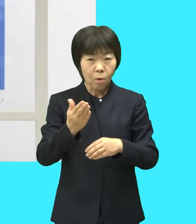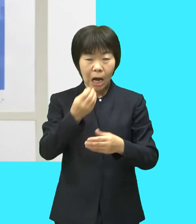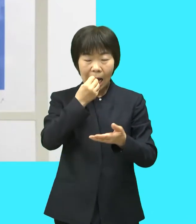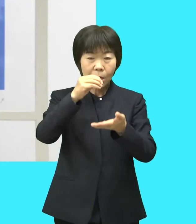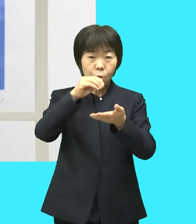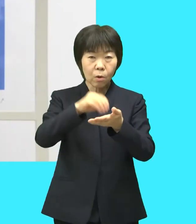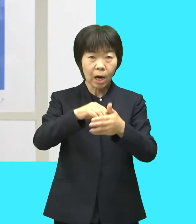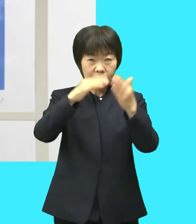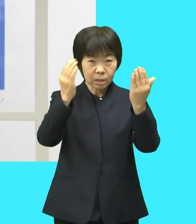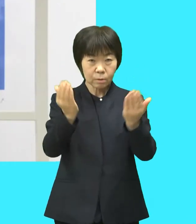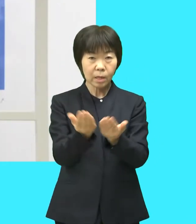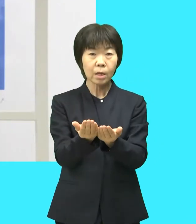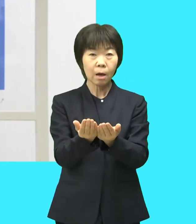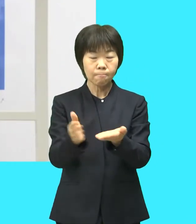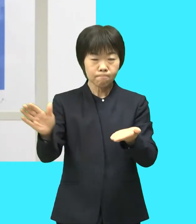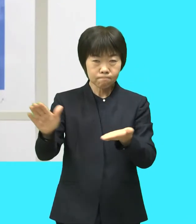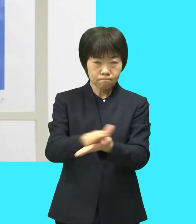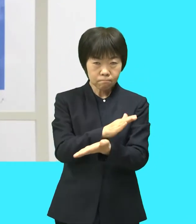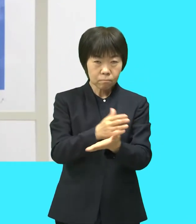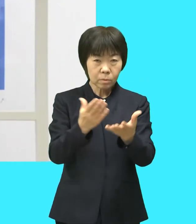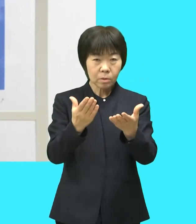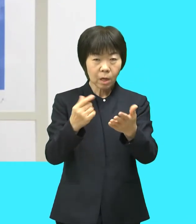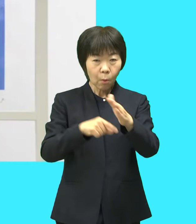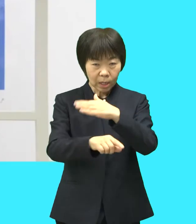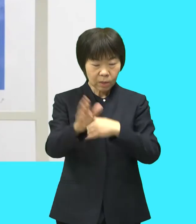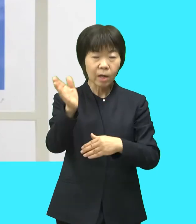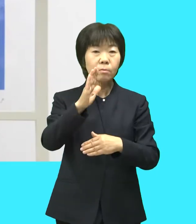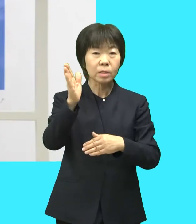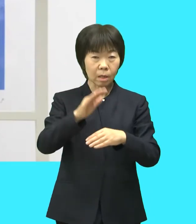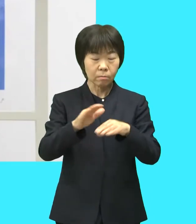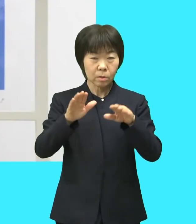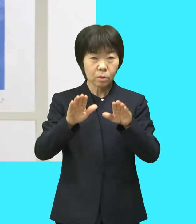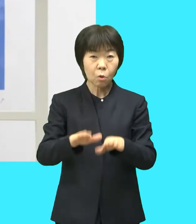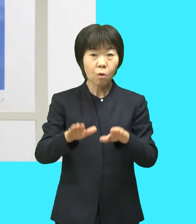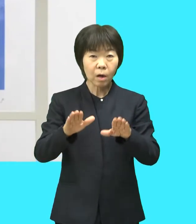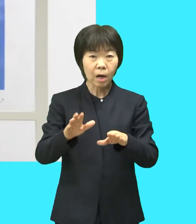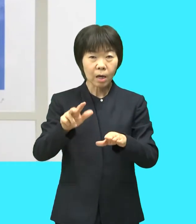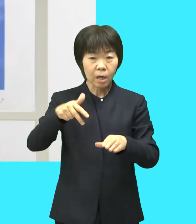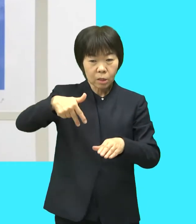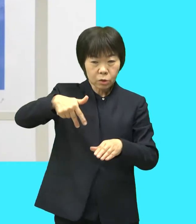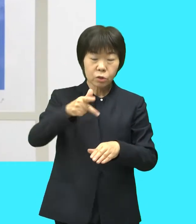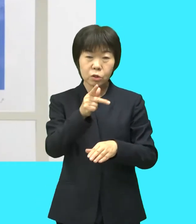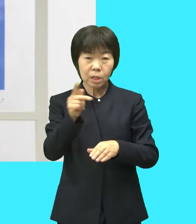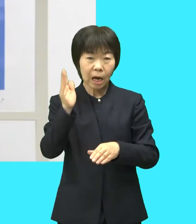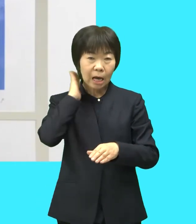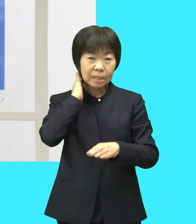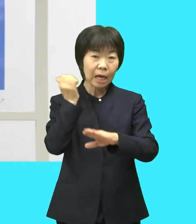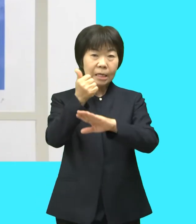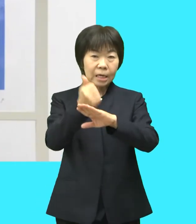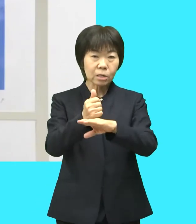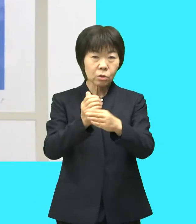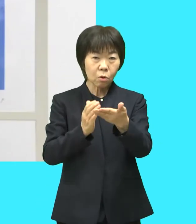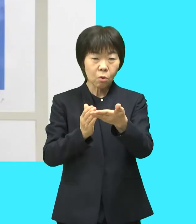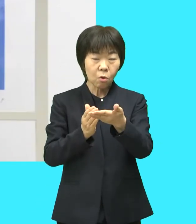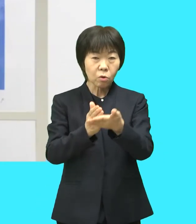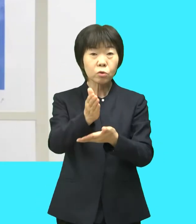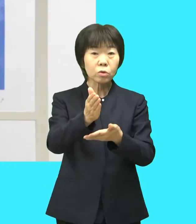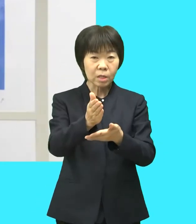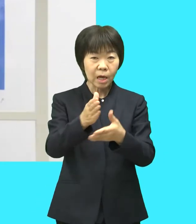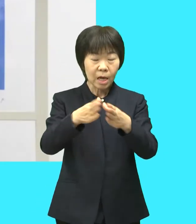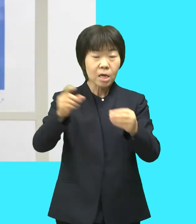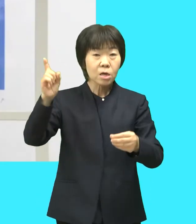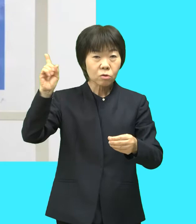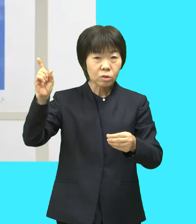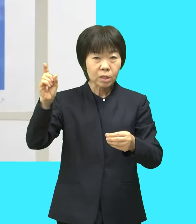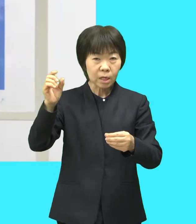コが全てなくなっているわけではありません。今回菅内閣の発足にあたって、国が非常に大胆